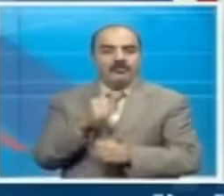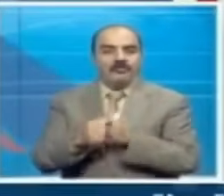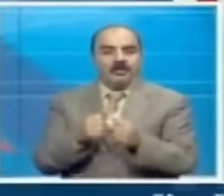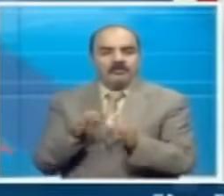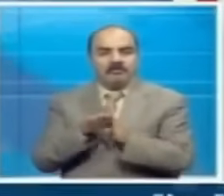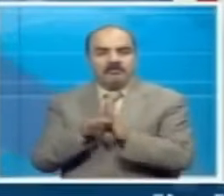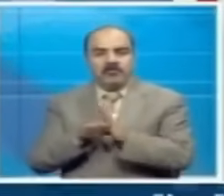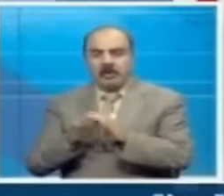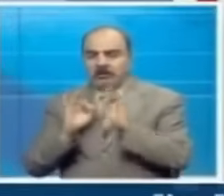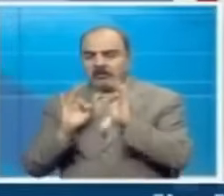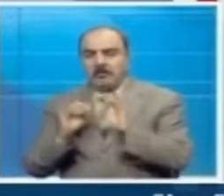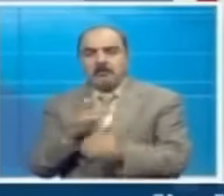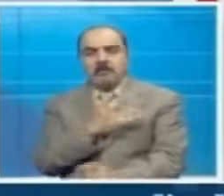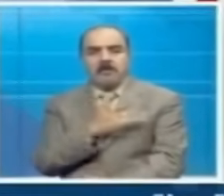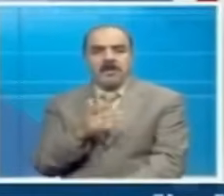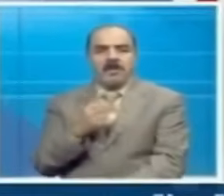تأسيس وتجهيز